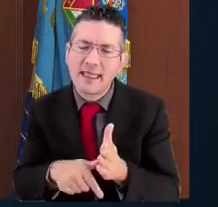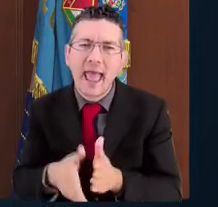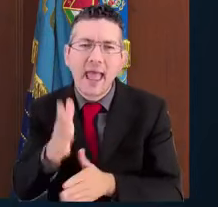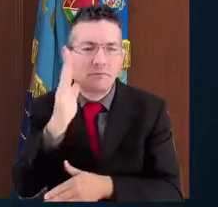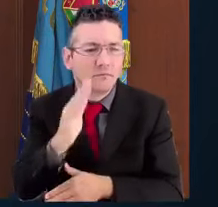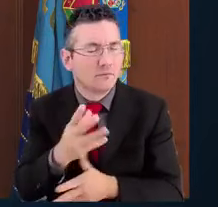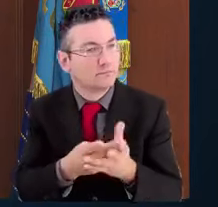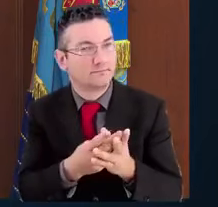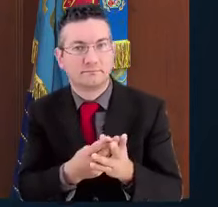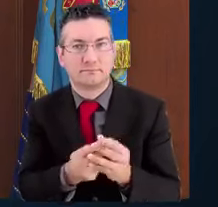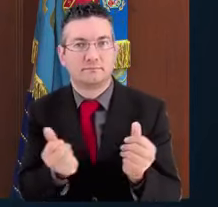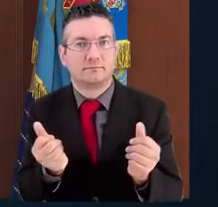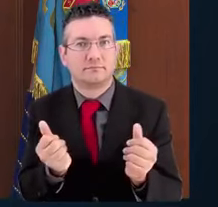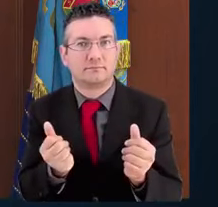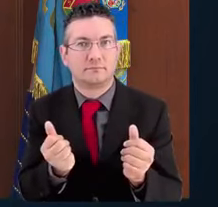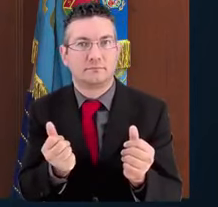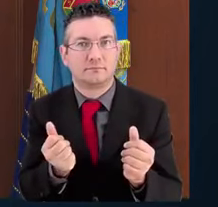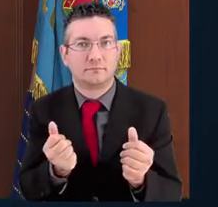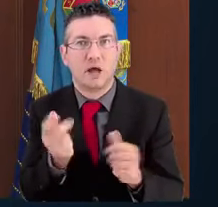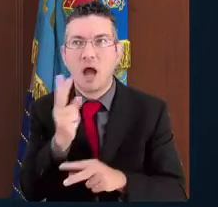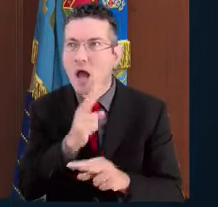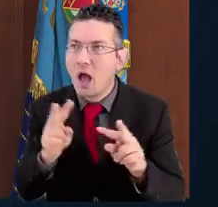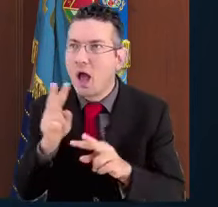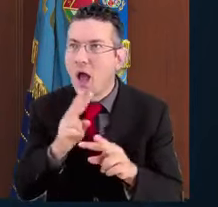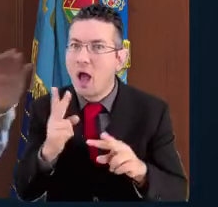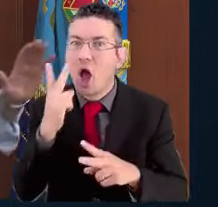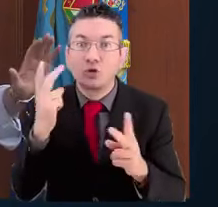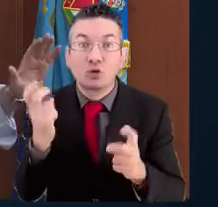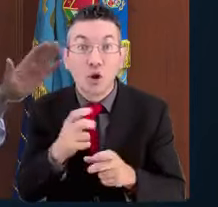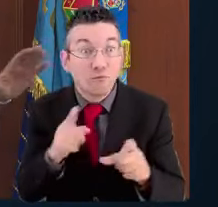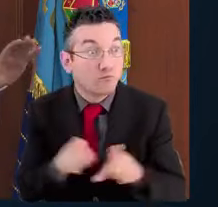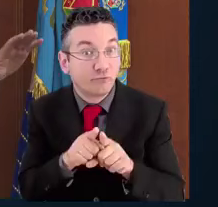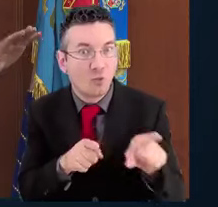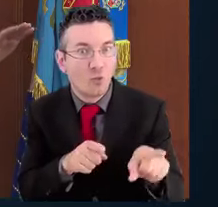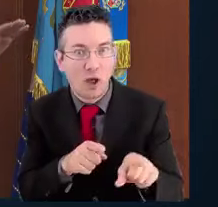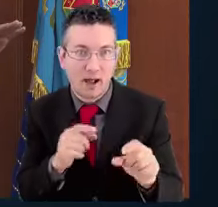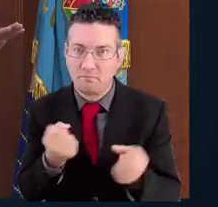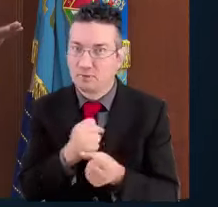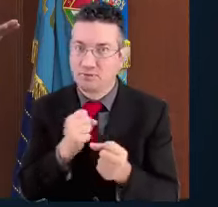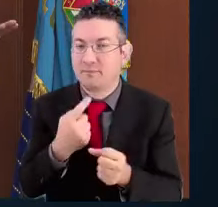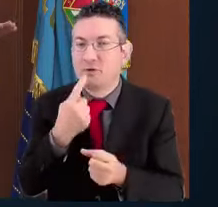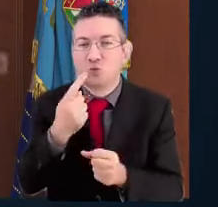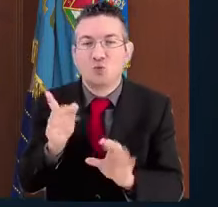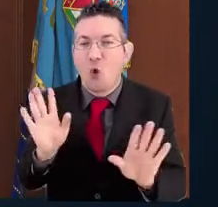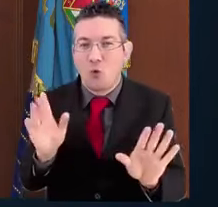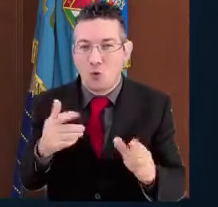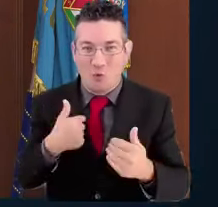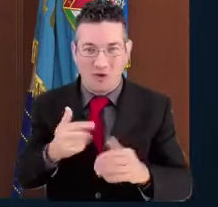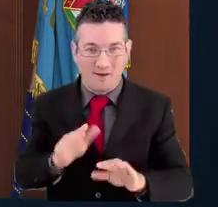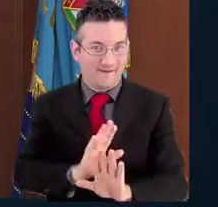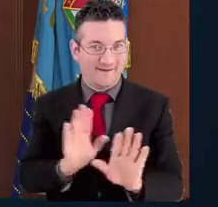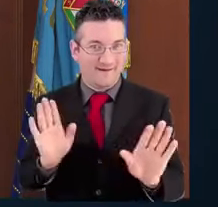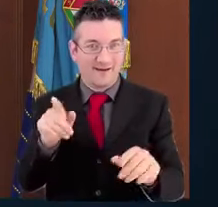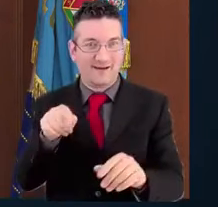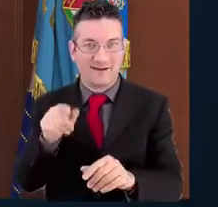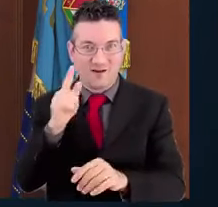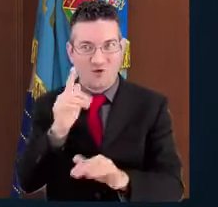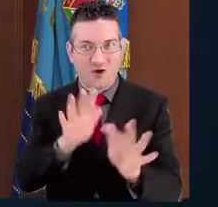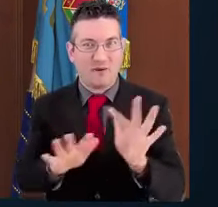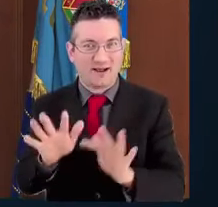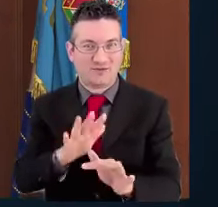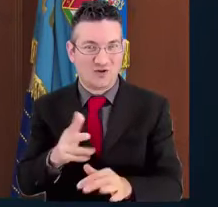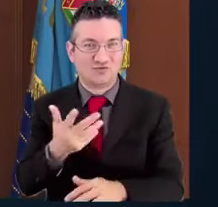non si trovano dietro l'angolo nel momento in cui si riparte ecco tutto qui mi fermo queste sono informazioni che sono già a disposizione